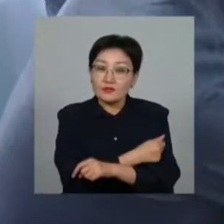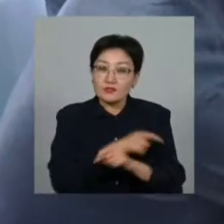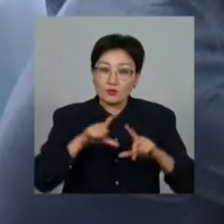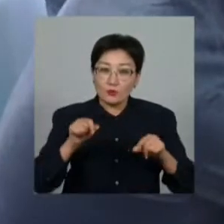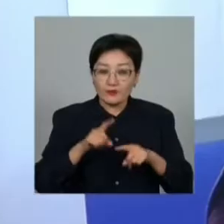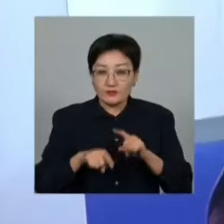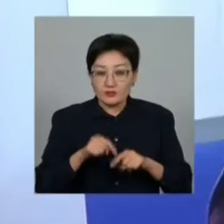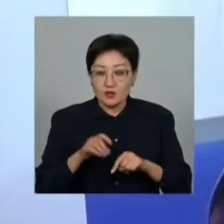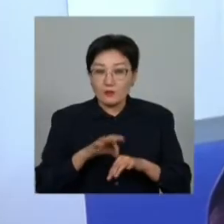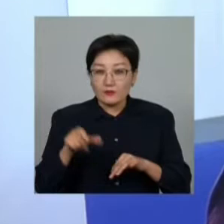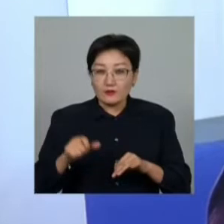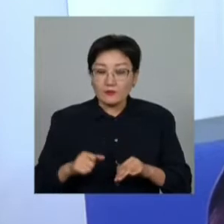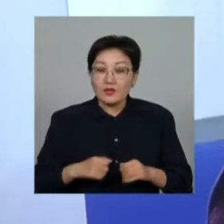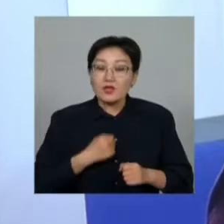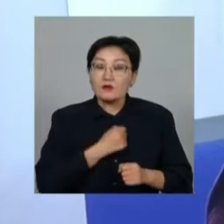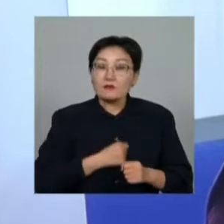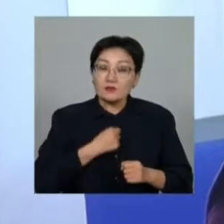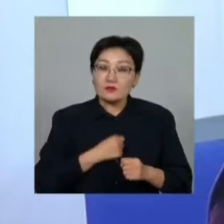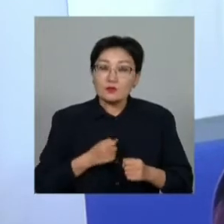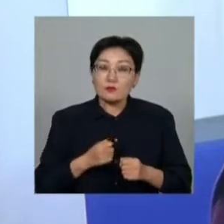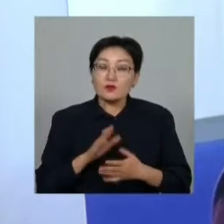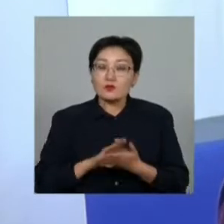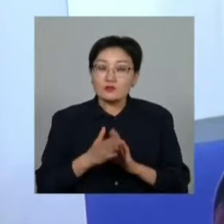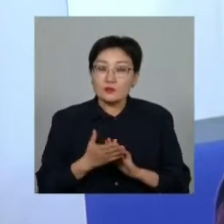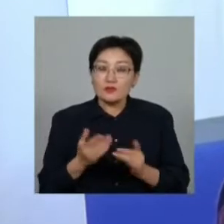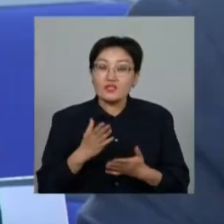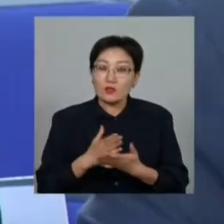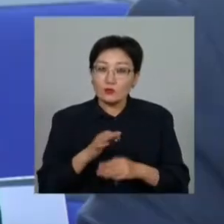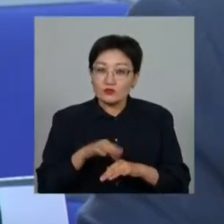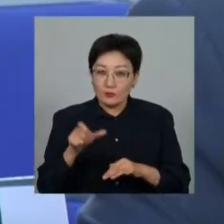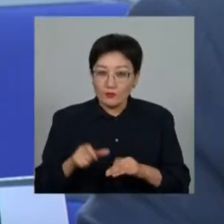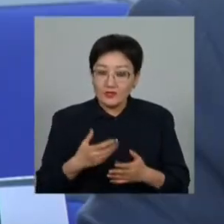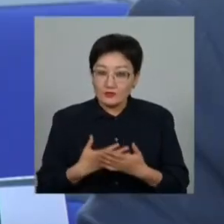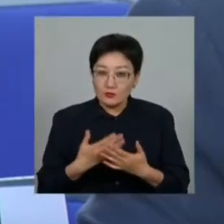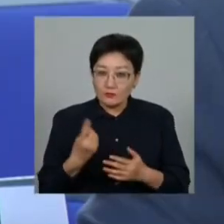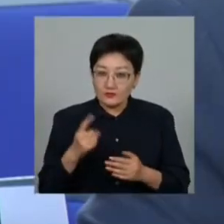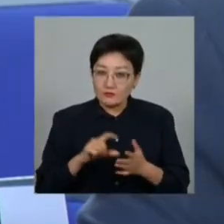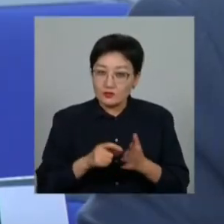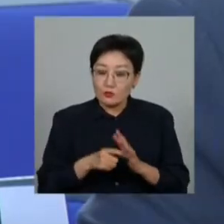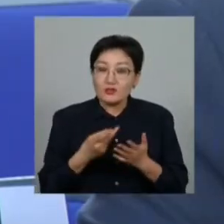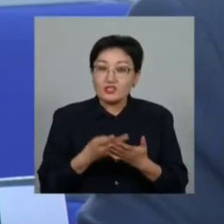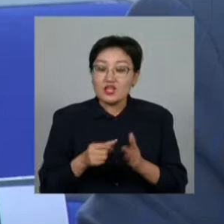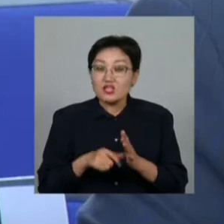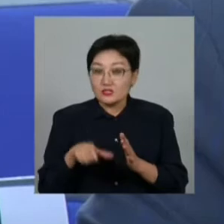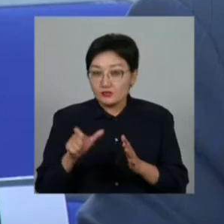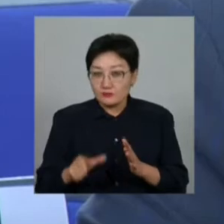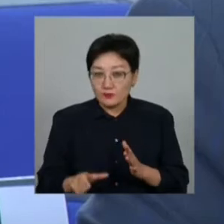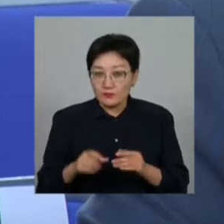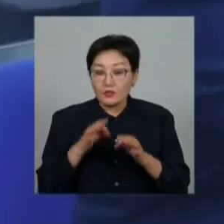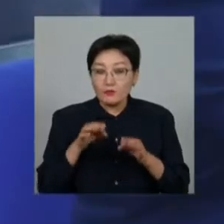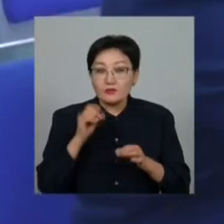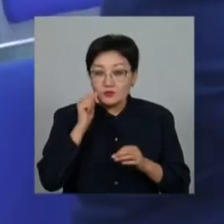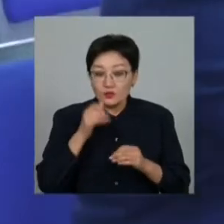родные пациенты возмущены условиями при которых медучреждения находится по цене к примеру в одной палате лежали шесть человек по словам